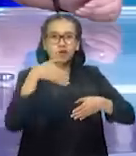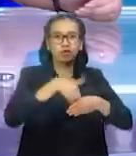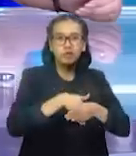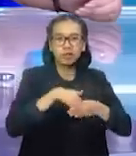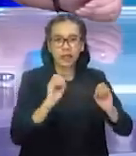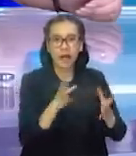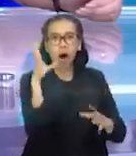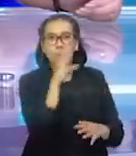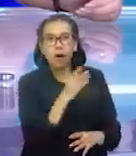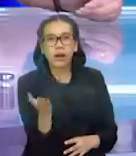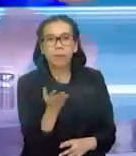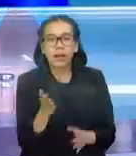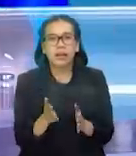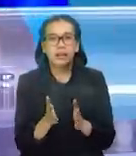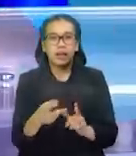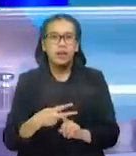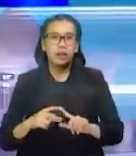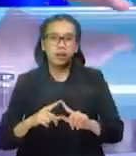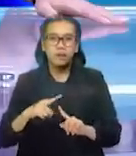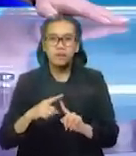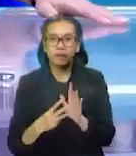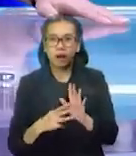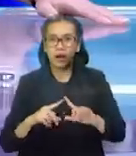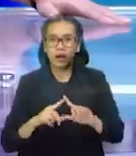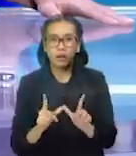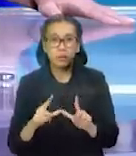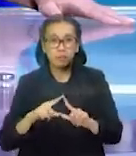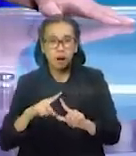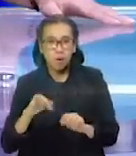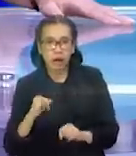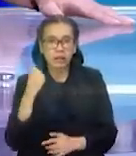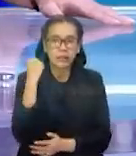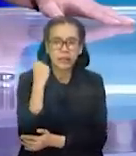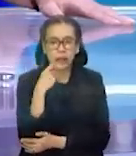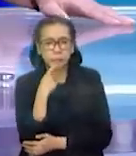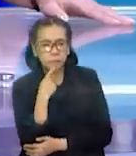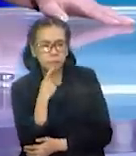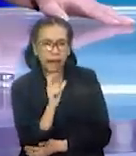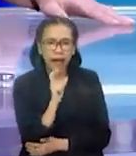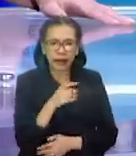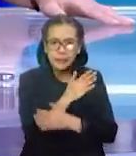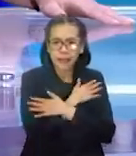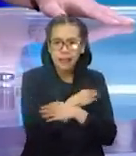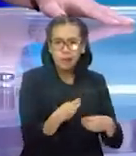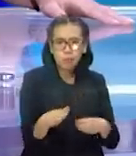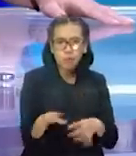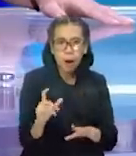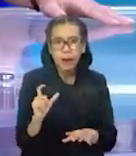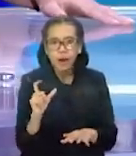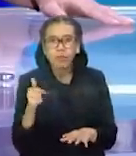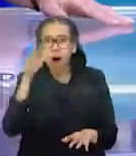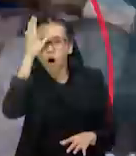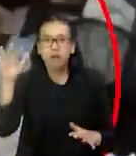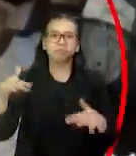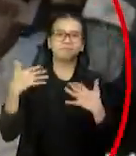Raya Fatmawati, Jakarta Selatan. Untuk menghilangkan jejak pembunuhan, tersangka membuang jenazah korban ke Kali Pesanggrahan.